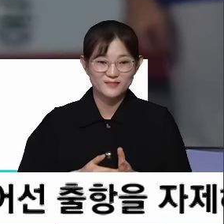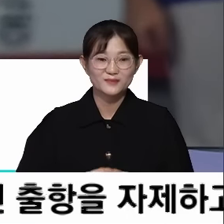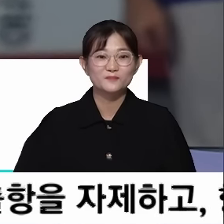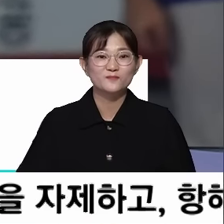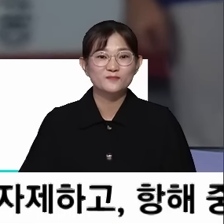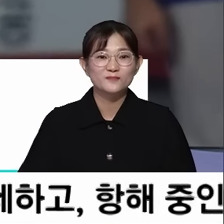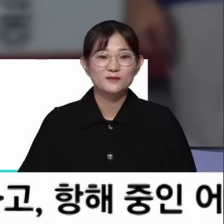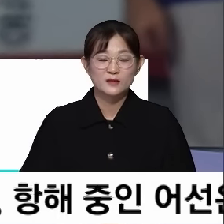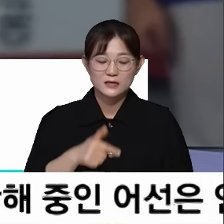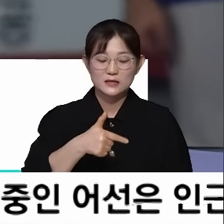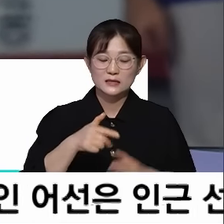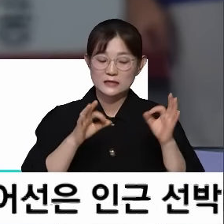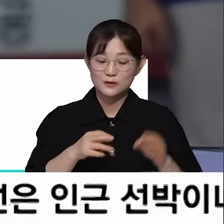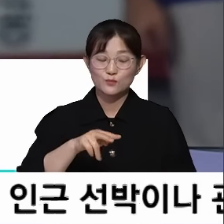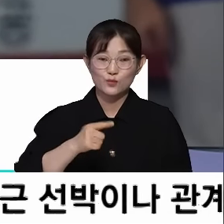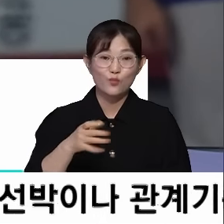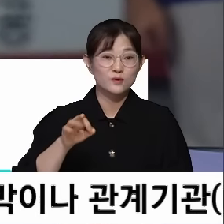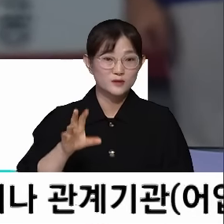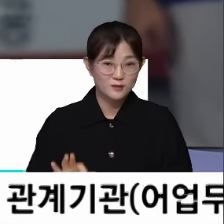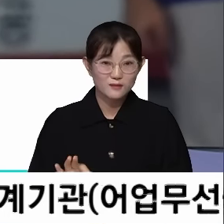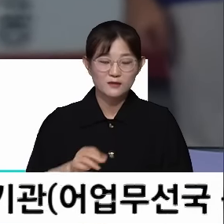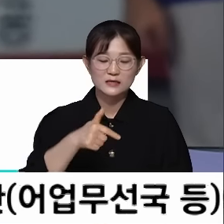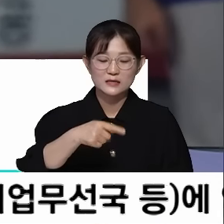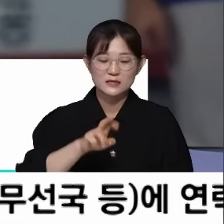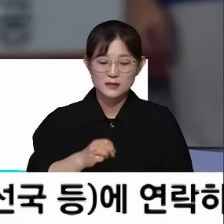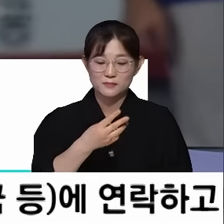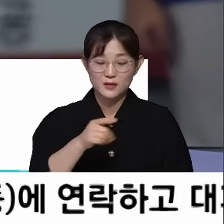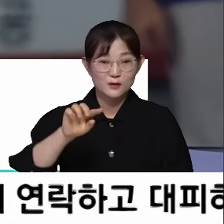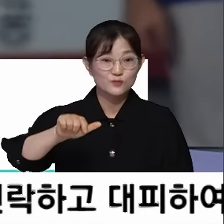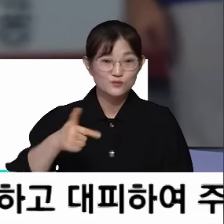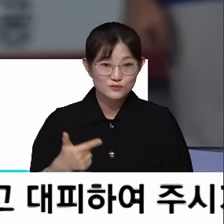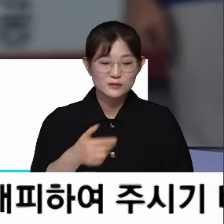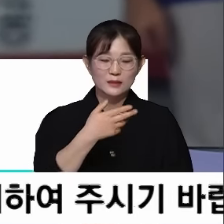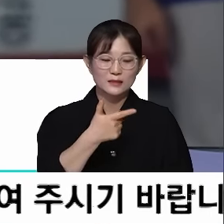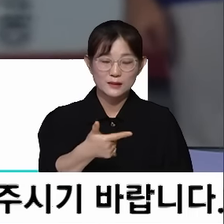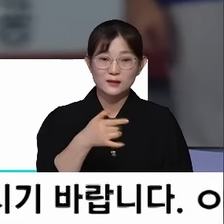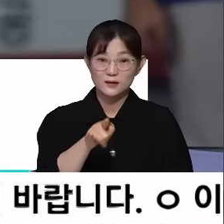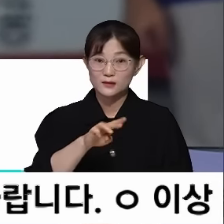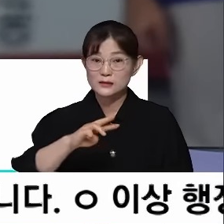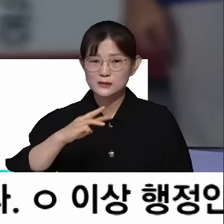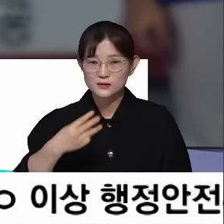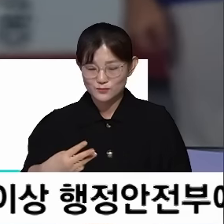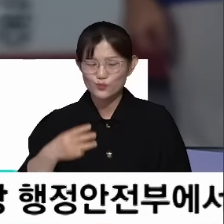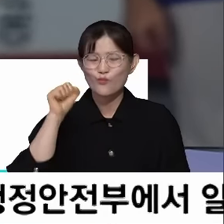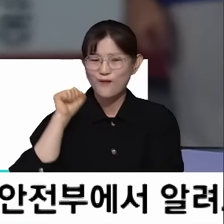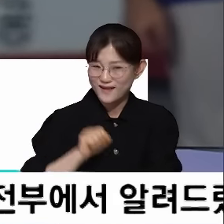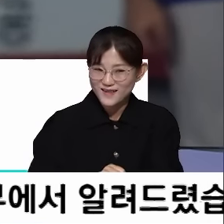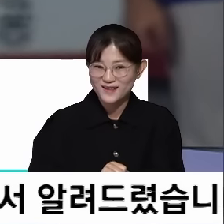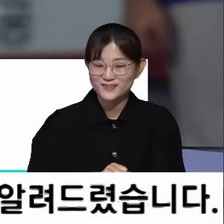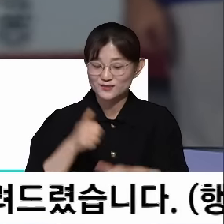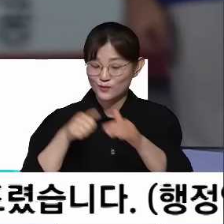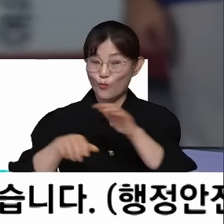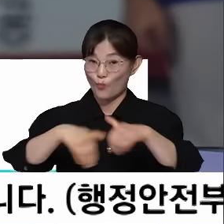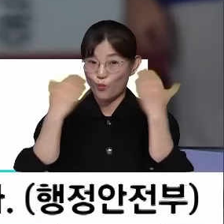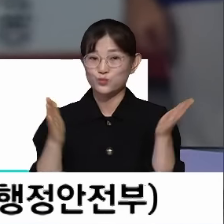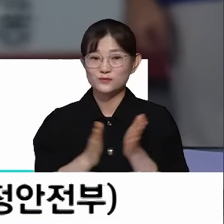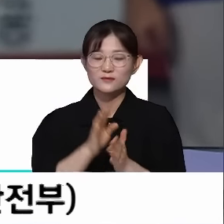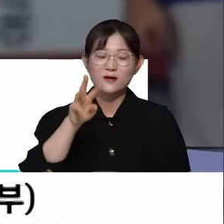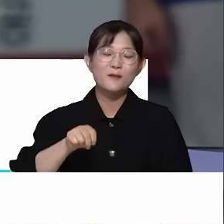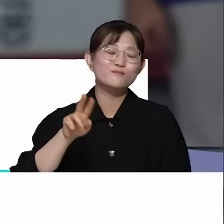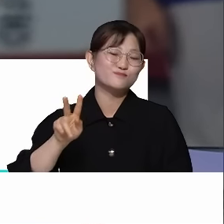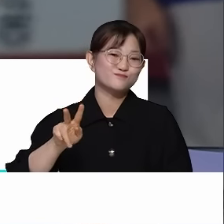또 슈퍼스타 김도영과 안방만인 김태군, 에이스 네일 등의 활약도 모두 빛났는데요. 선수 모두가 MVP라